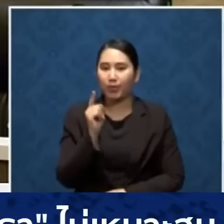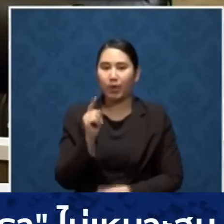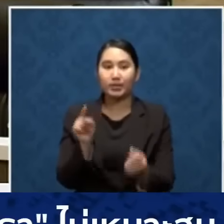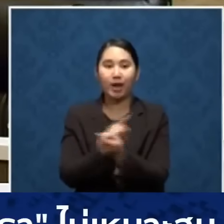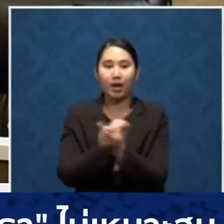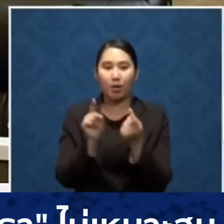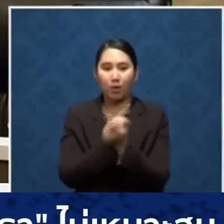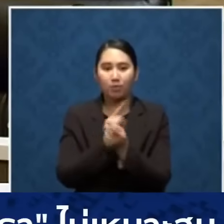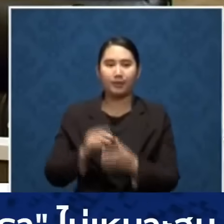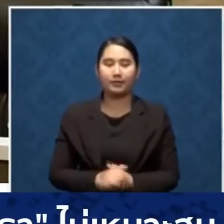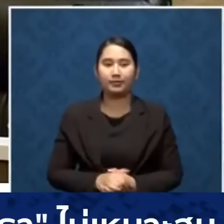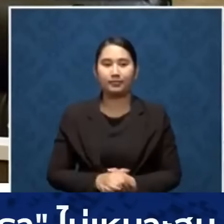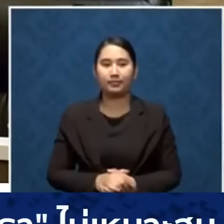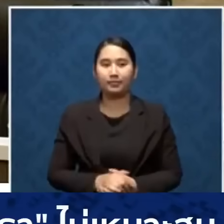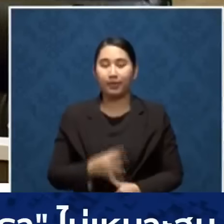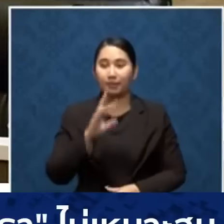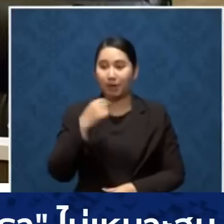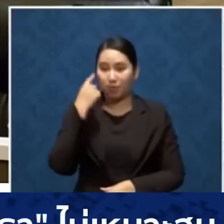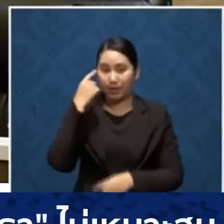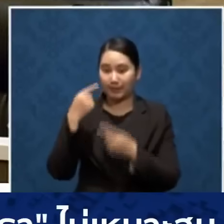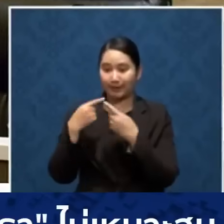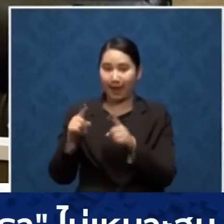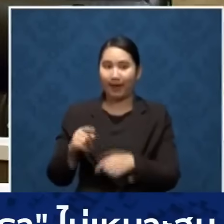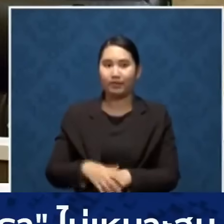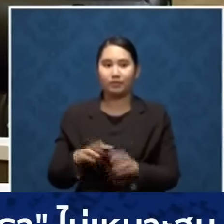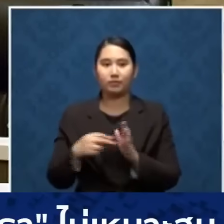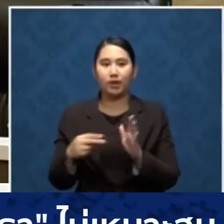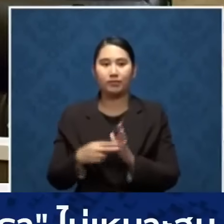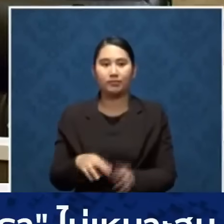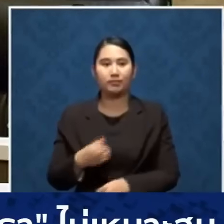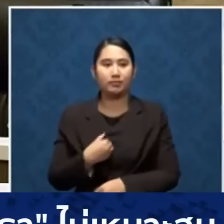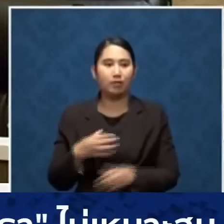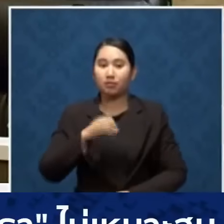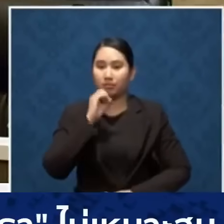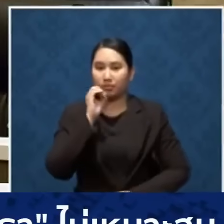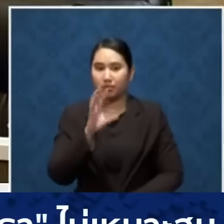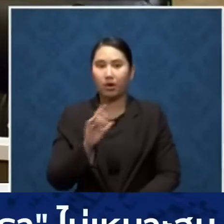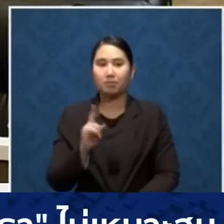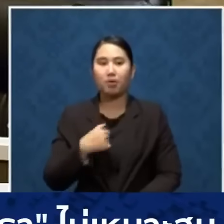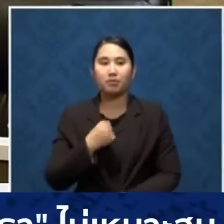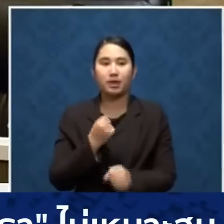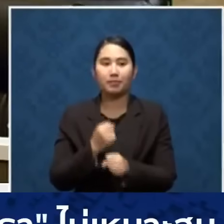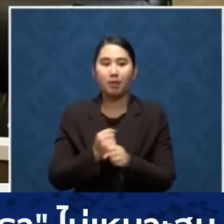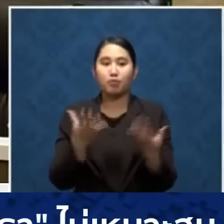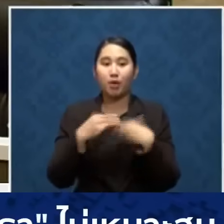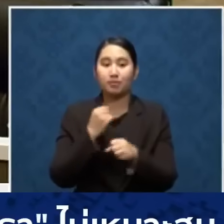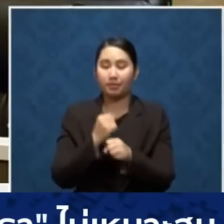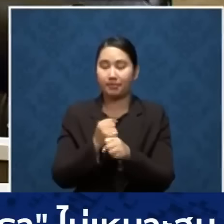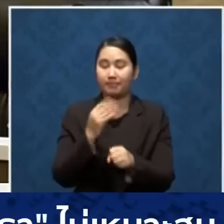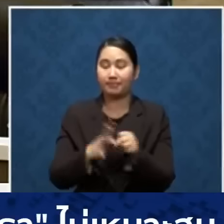คมกับกลุ่มคนที่เห็นต่างถ้าใครเห็นต่างจะถือว่าไม่เป็นฝ่ายประชาธิปไตยผมทำงานร่วมกับท่านมาตลอด4